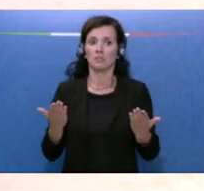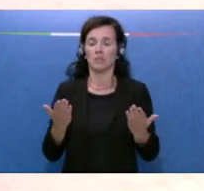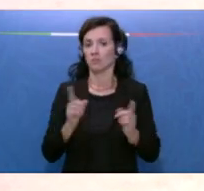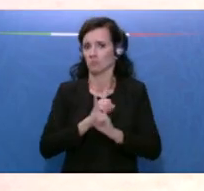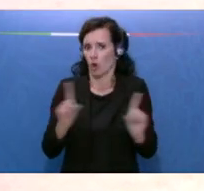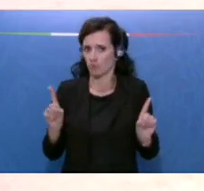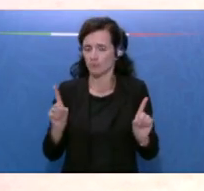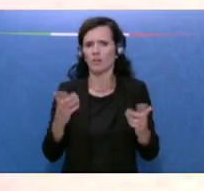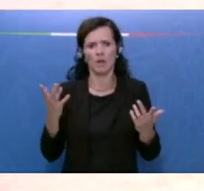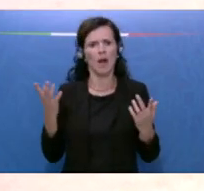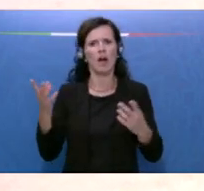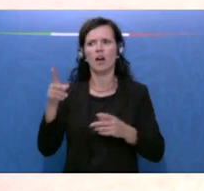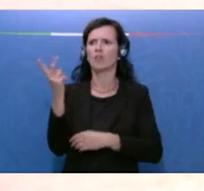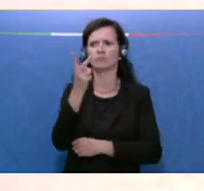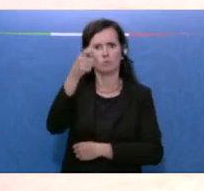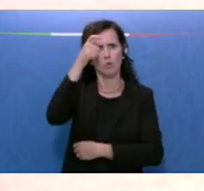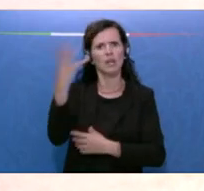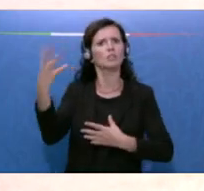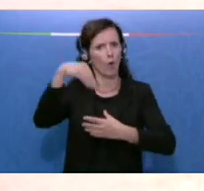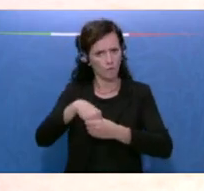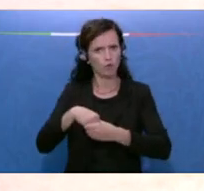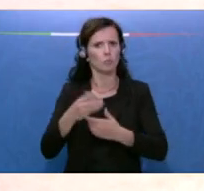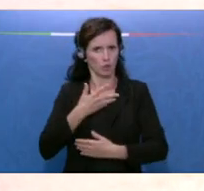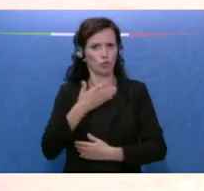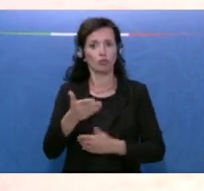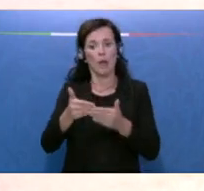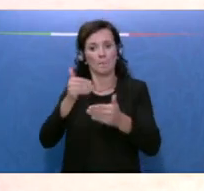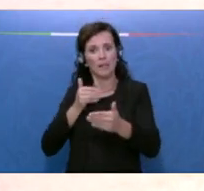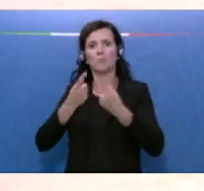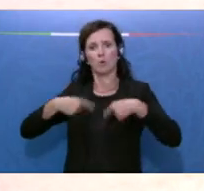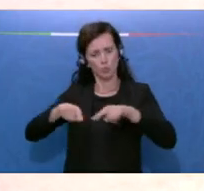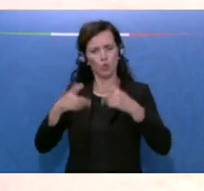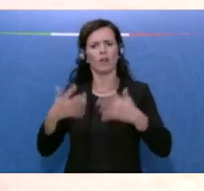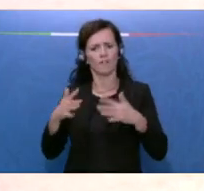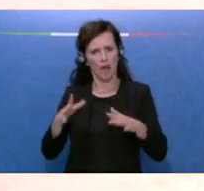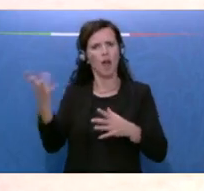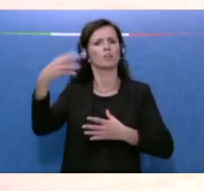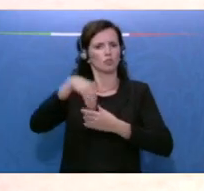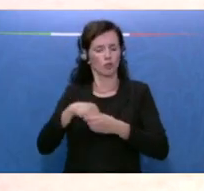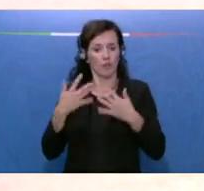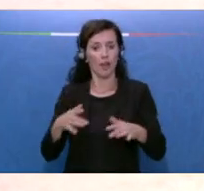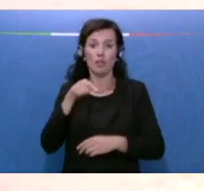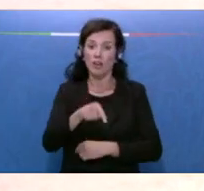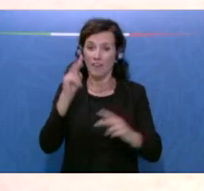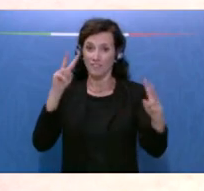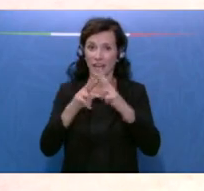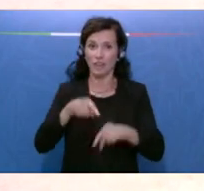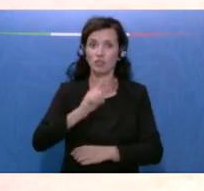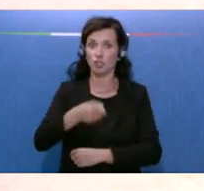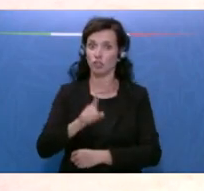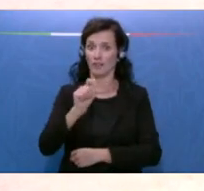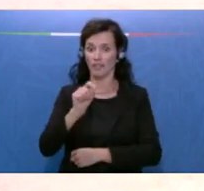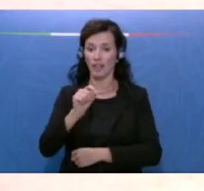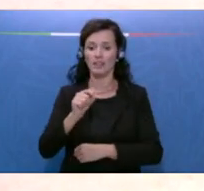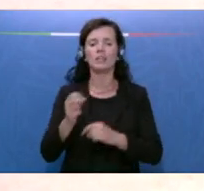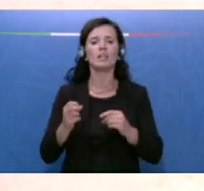coinvolgimento c'è stato c'è stato moltissimo prima della riunione tenete presente poi che questa riunione del g20 viene dopo un'assemblea